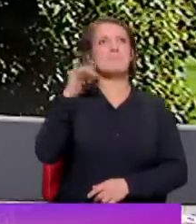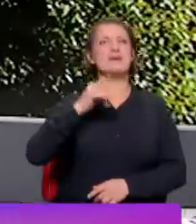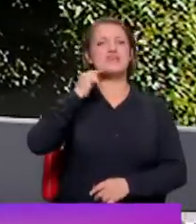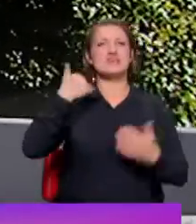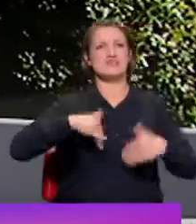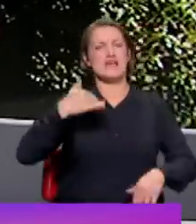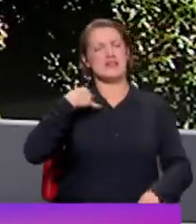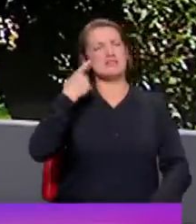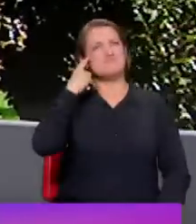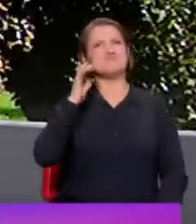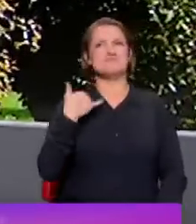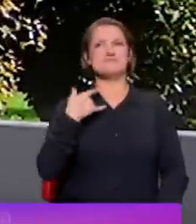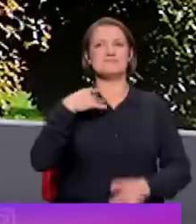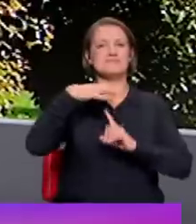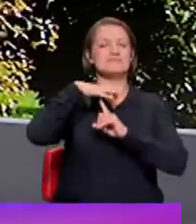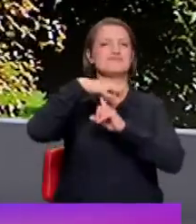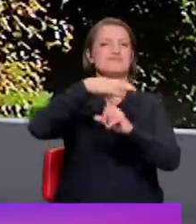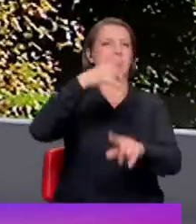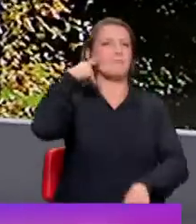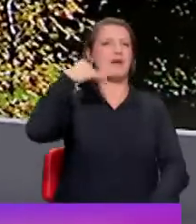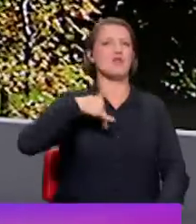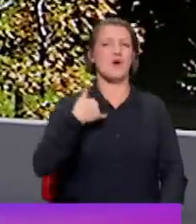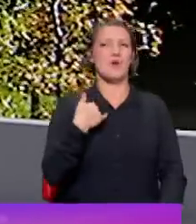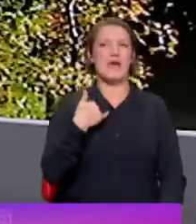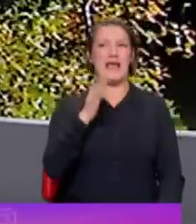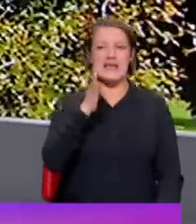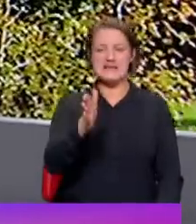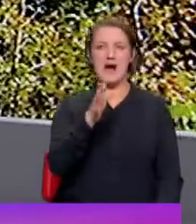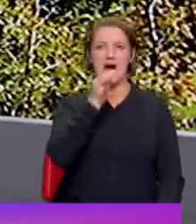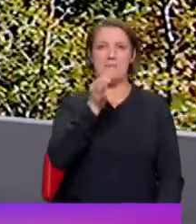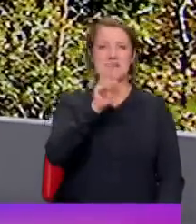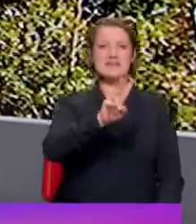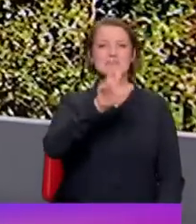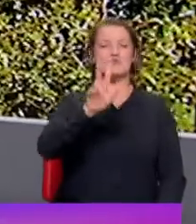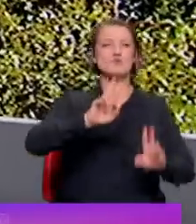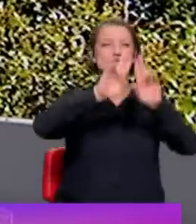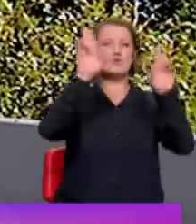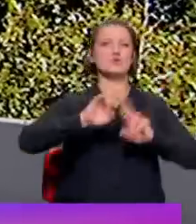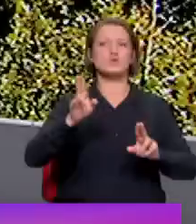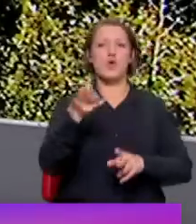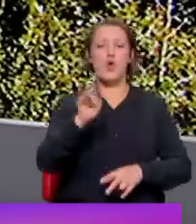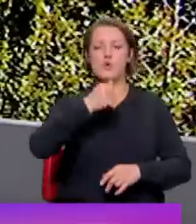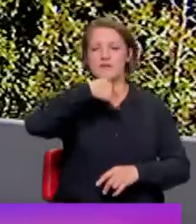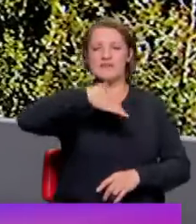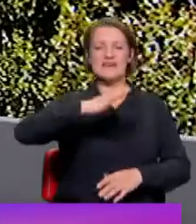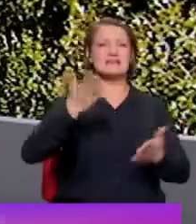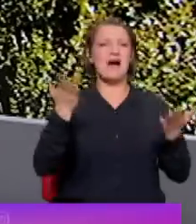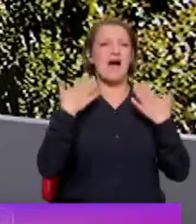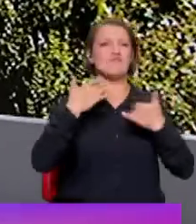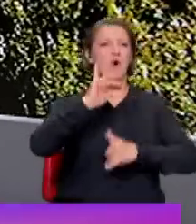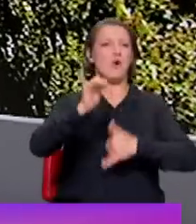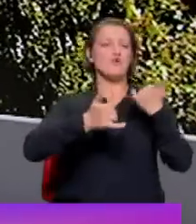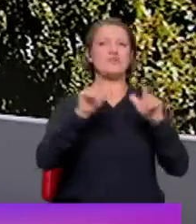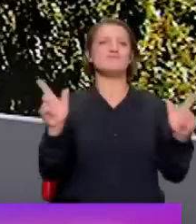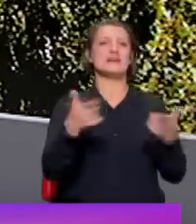kişisel tarihim Dolayısıyla yamaç paraşütü geliyor zaten gideceğimiz haberde de 23 uluslararası ölü deniz hava oyunları